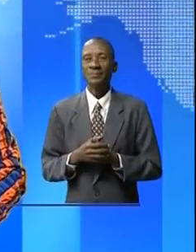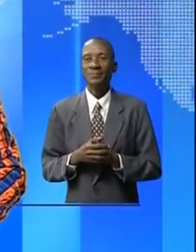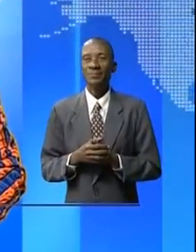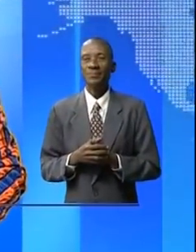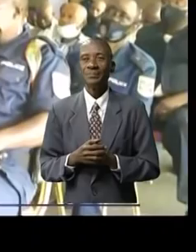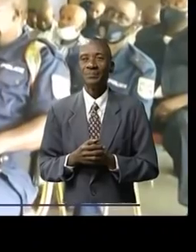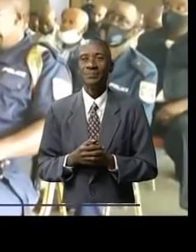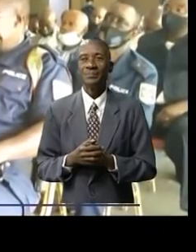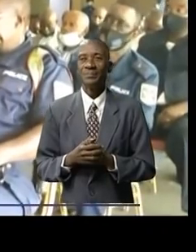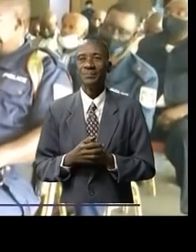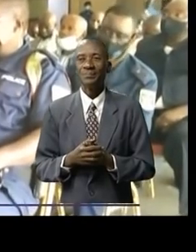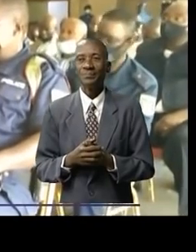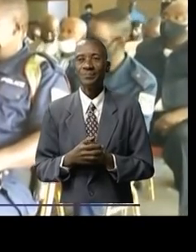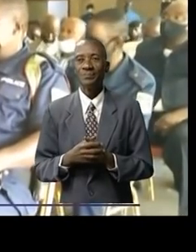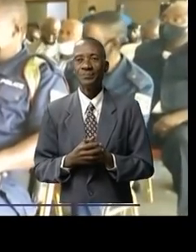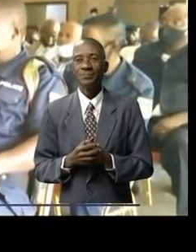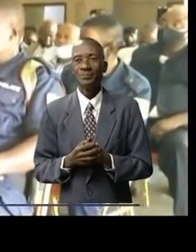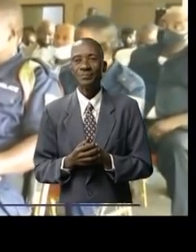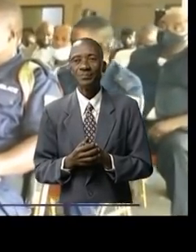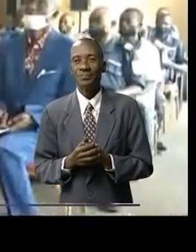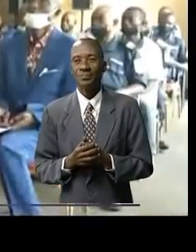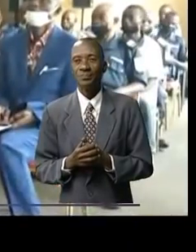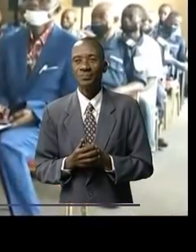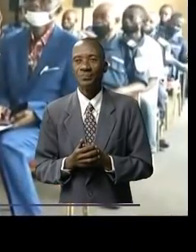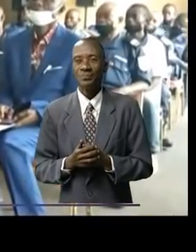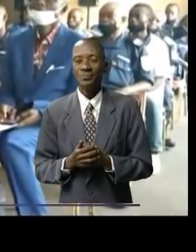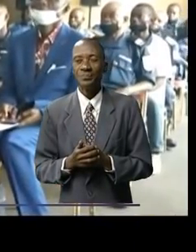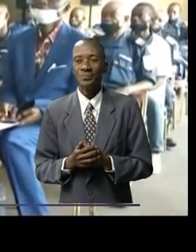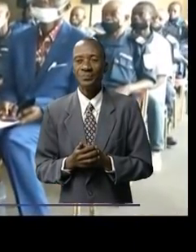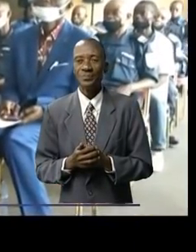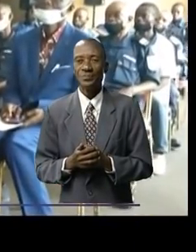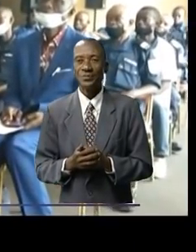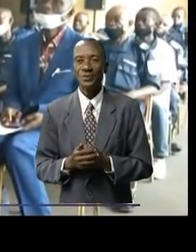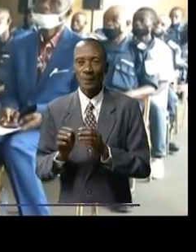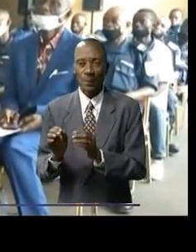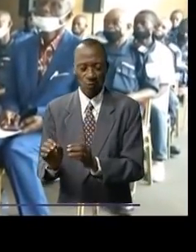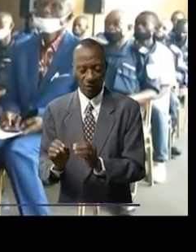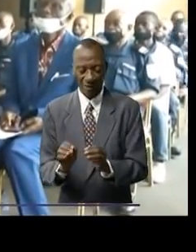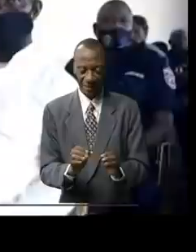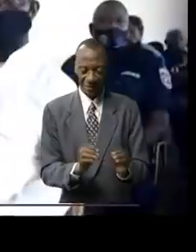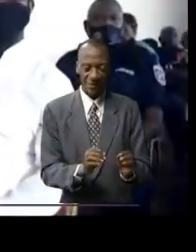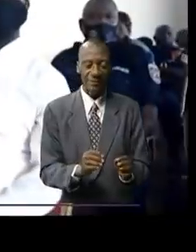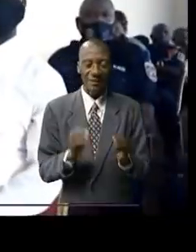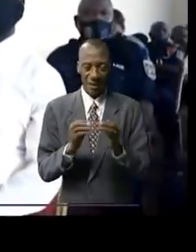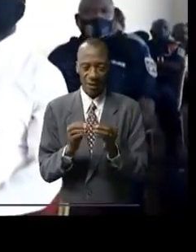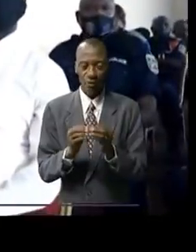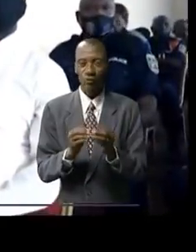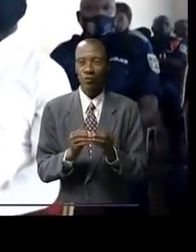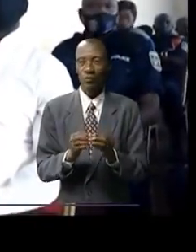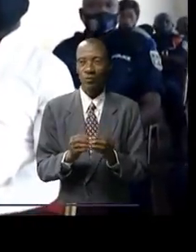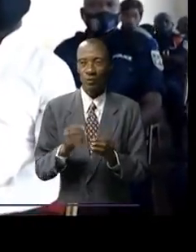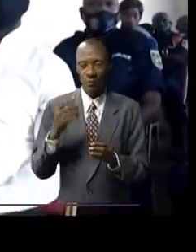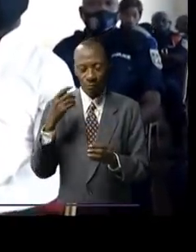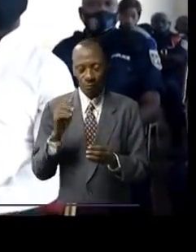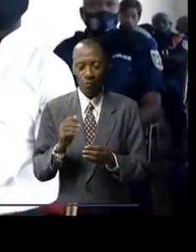Kwilu. Celle de la DGDRAD Grobandundu vient d'organiser une matinée de sensibilisation fiscale à l'intention des officiers de